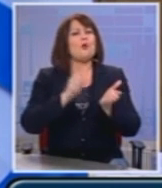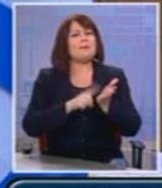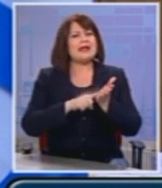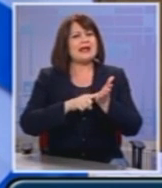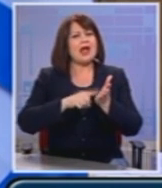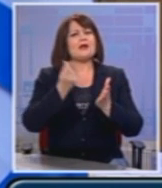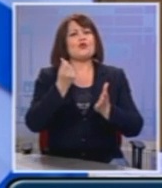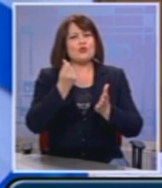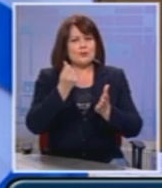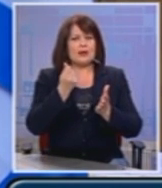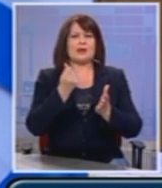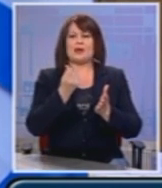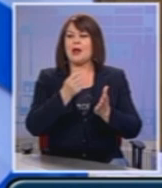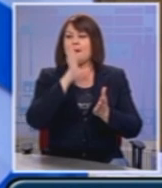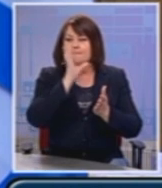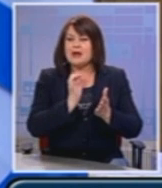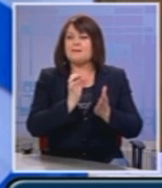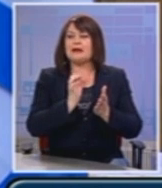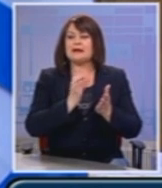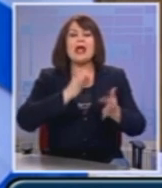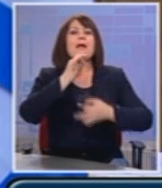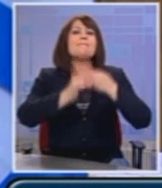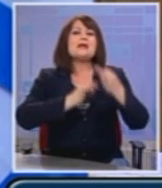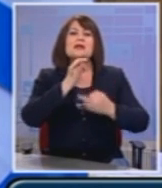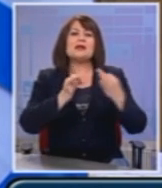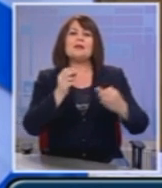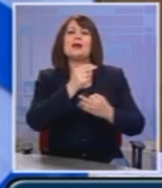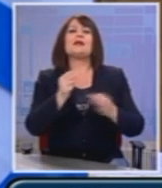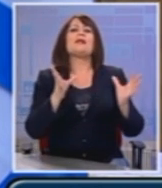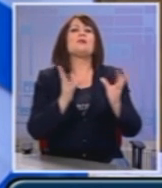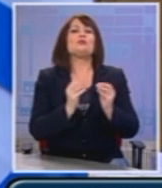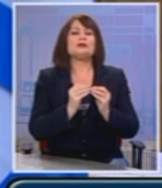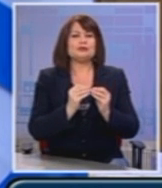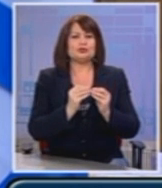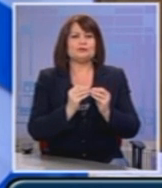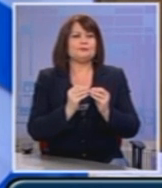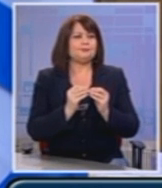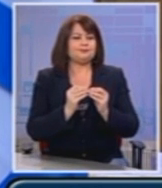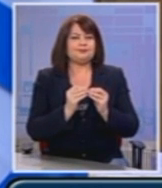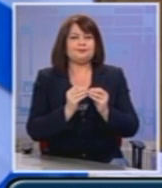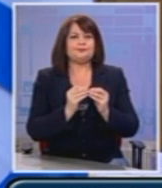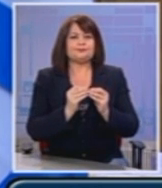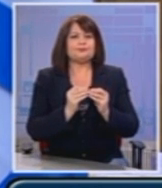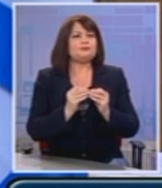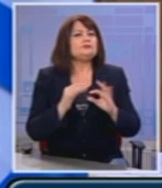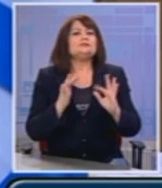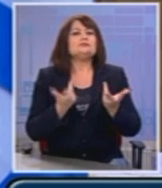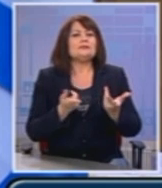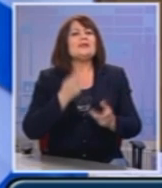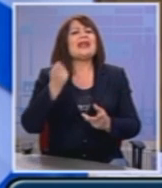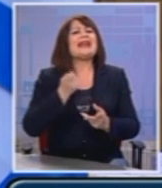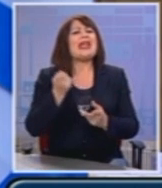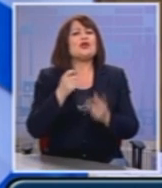τα οικονομικά και τα ουσιαστικά σε σχέση με την φύση αυτού του